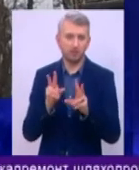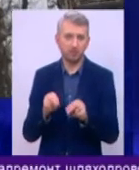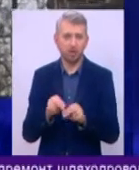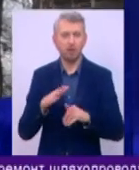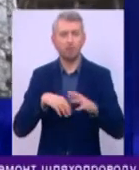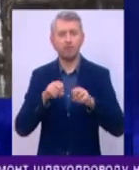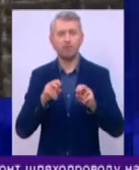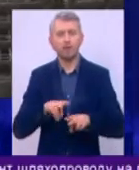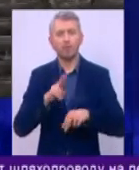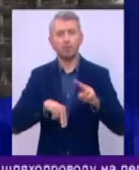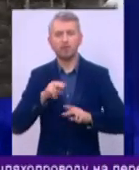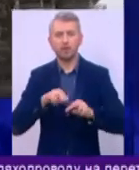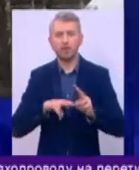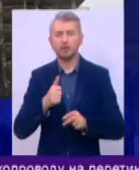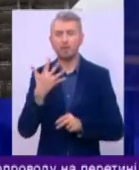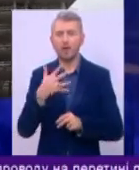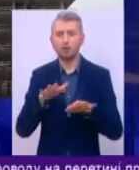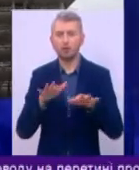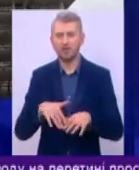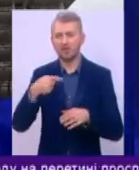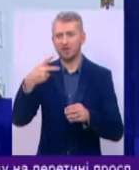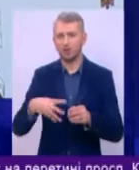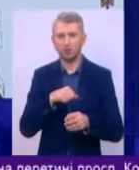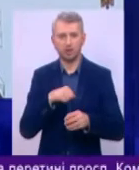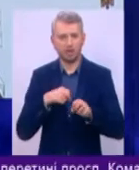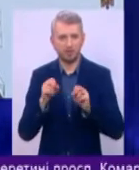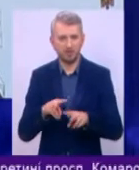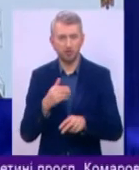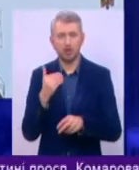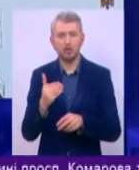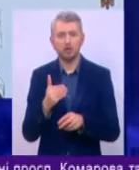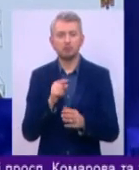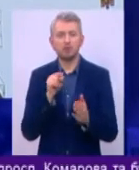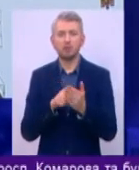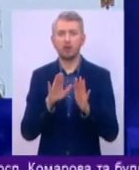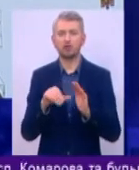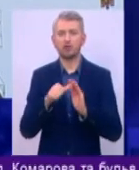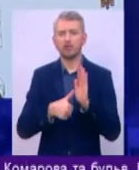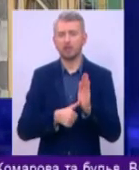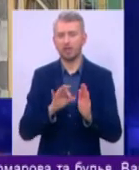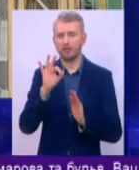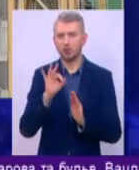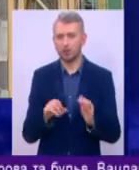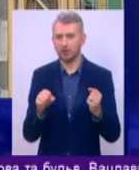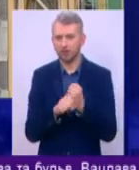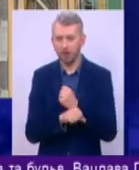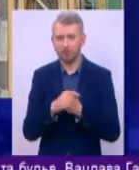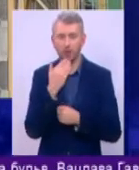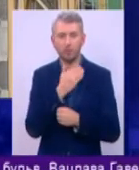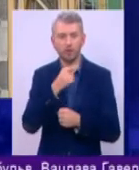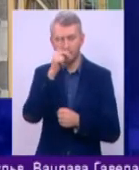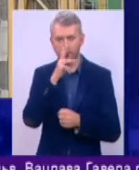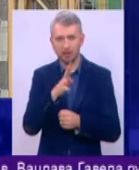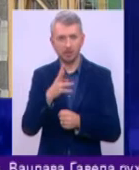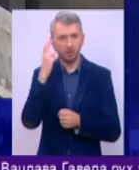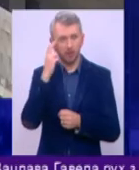Професія будівельника лише на 5-му місці в рейтингу найнебезпечніших. На їхню долю припадає тільки 16% травм. За останні місяці в